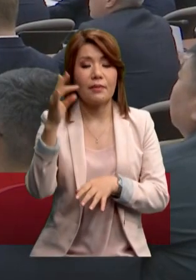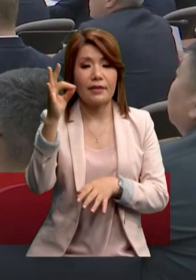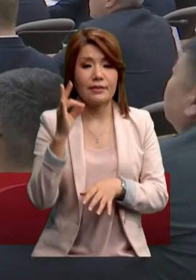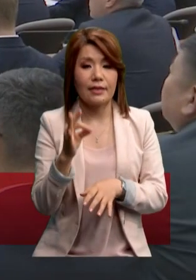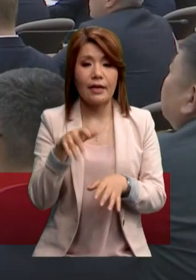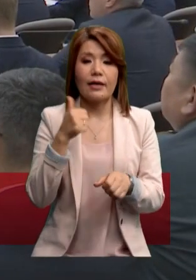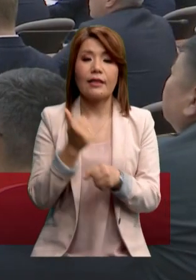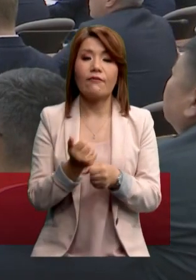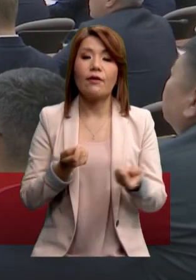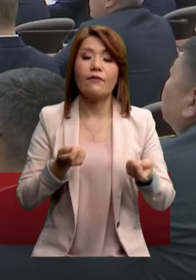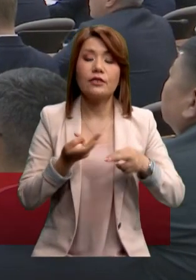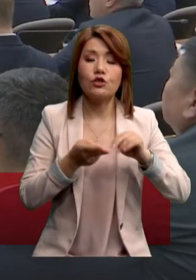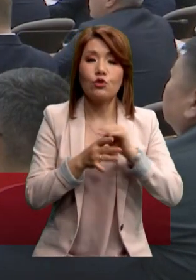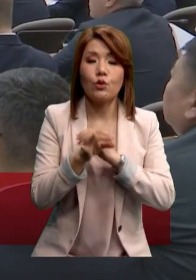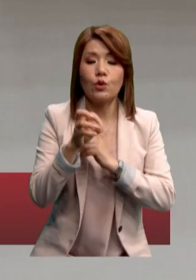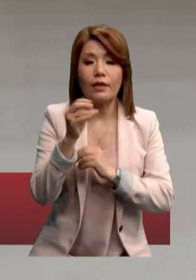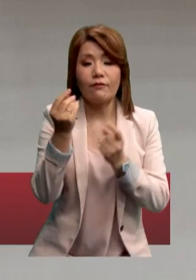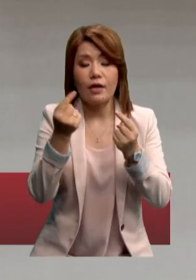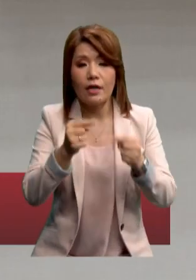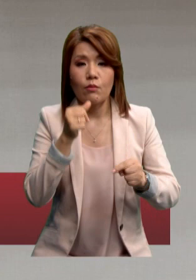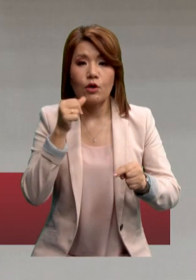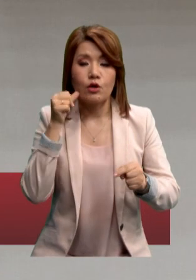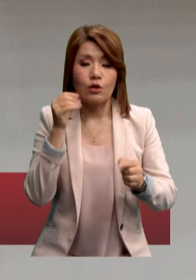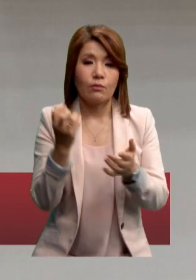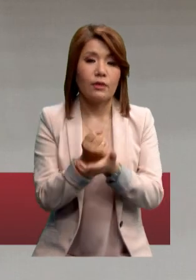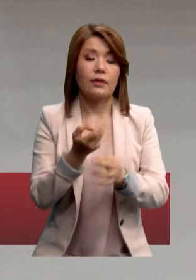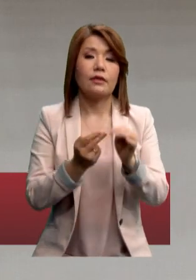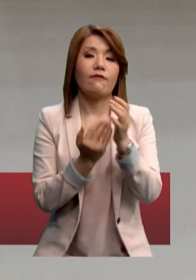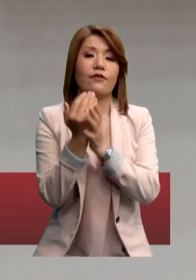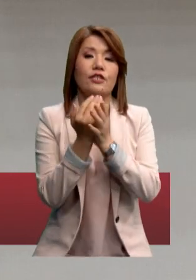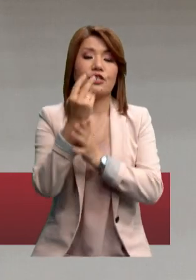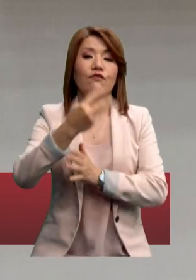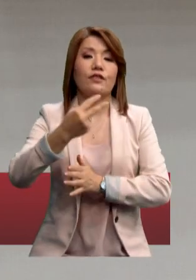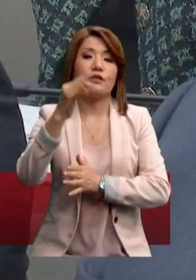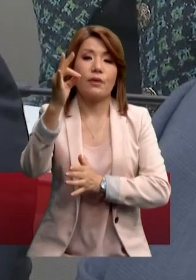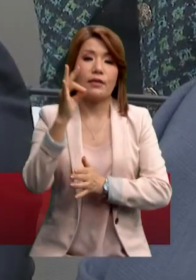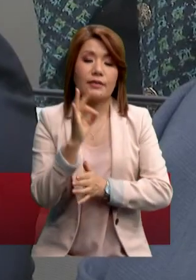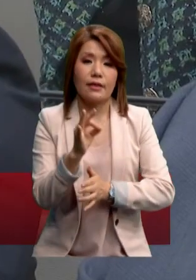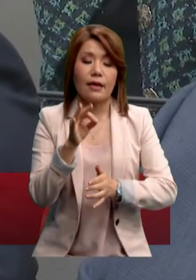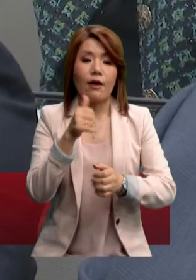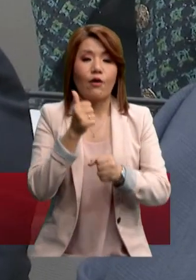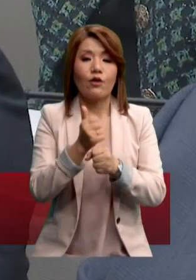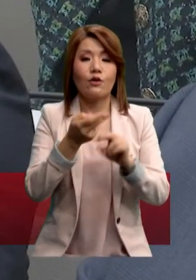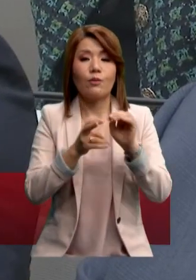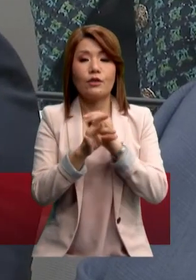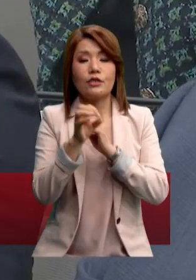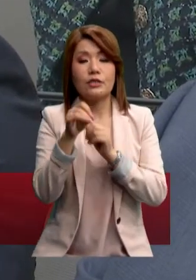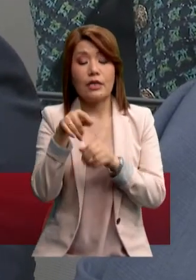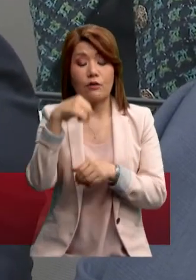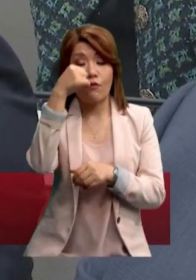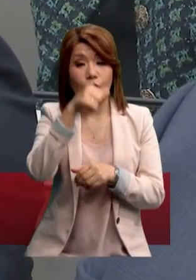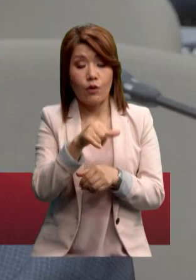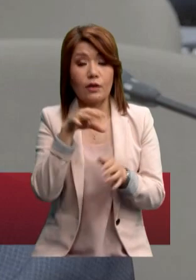данным главного финансиста страны, инфляция в прошлом году достигла свыше 20%, а размер госдолга на начало текущего